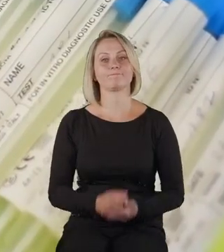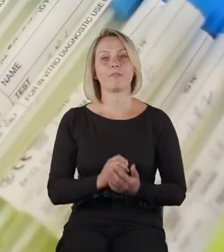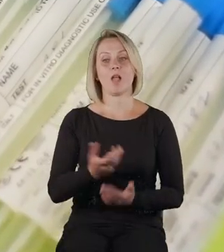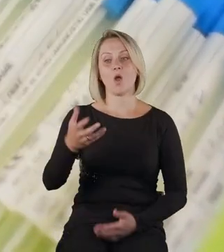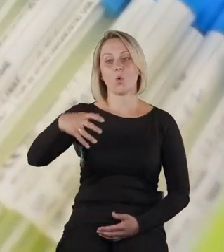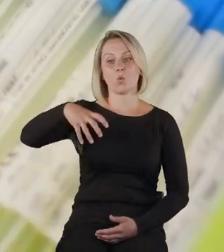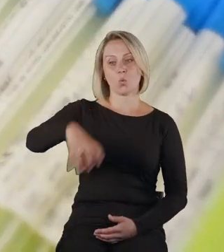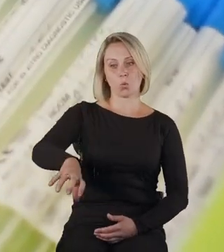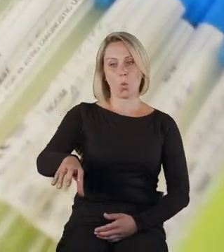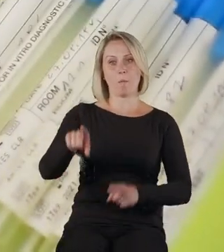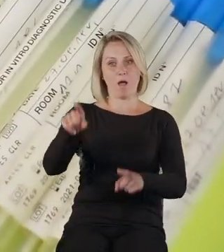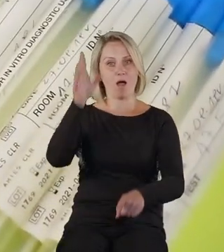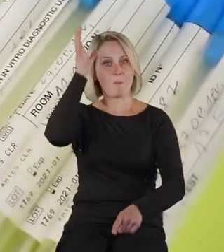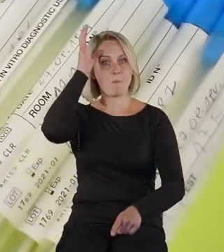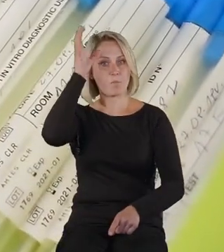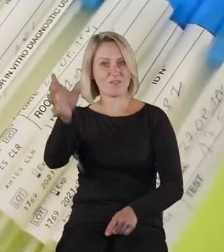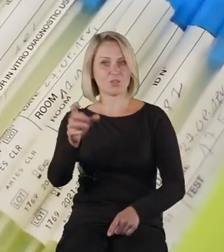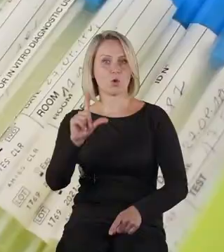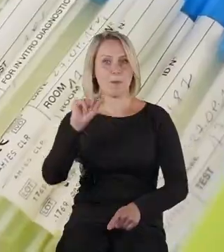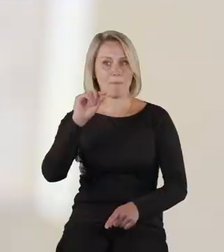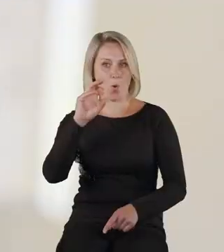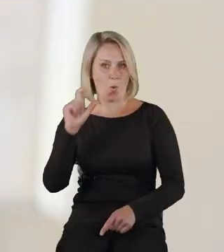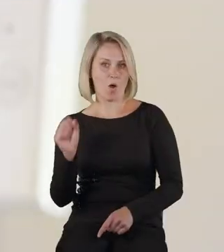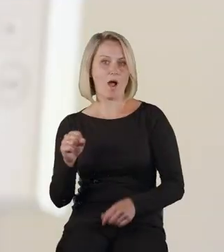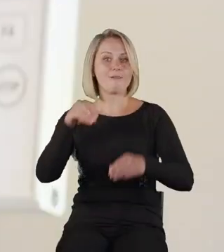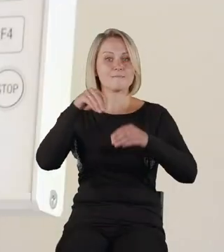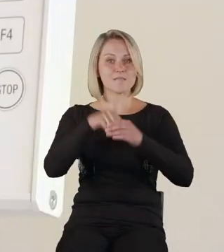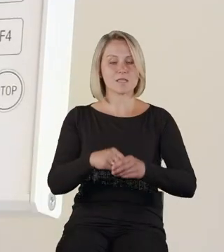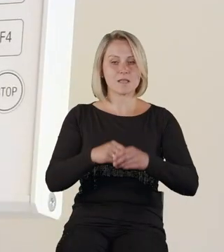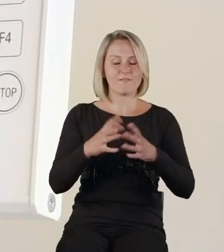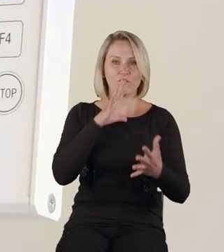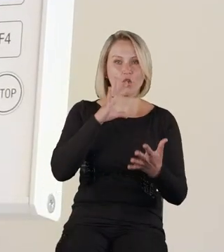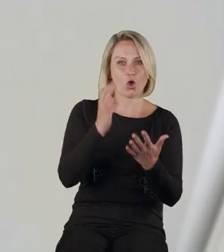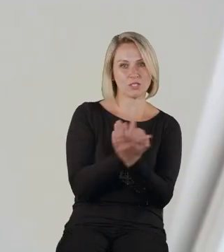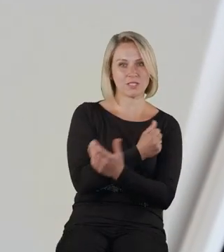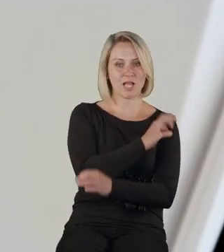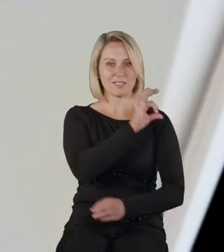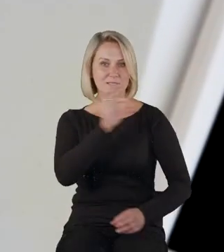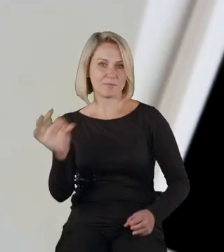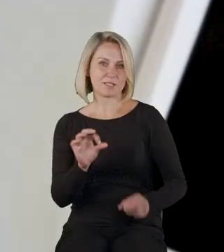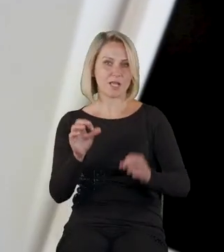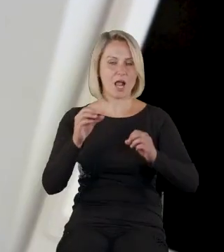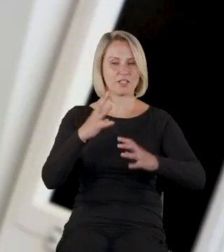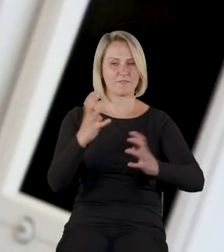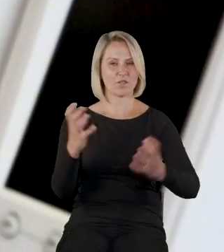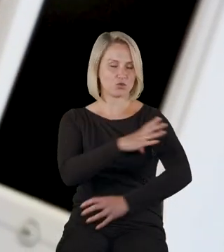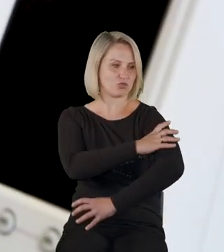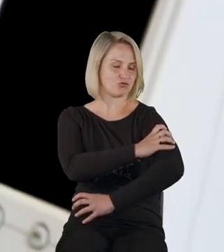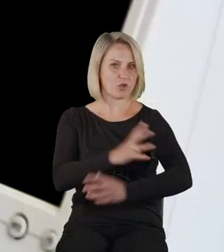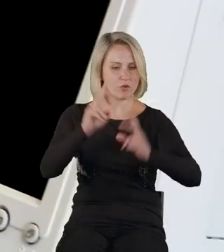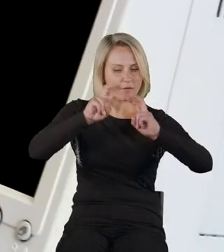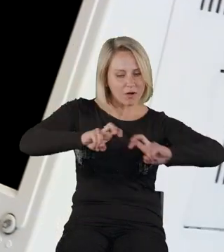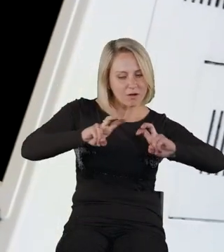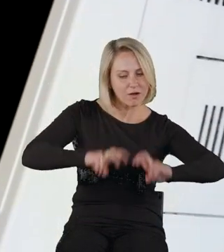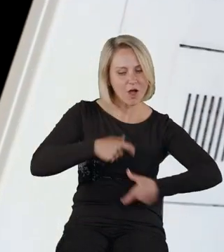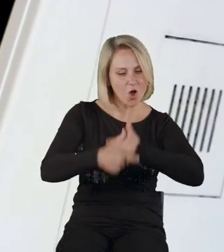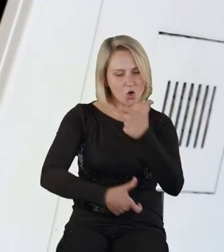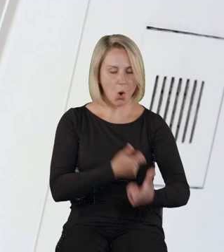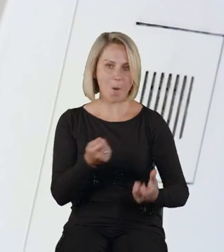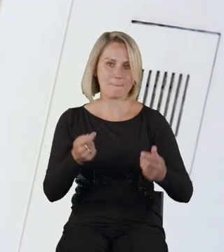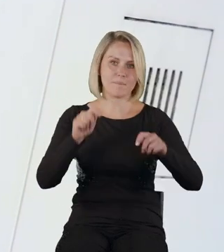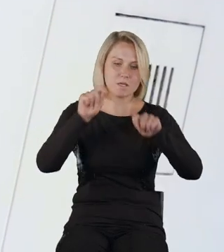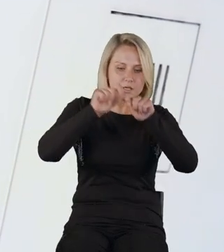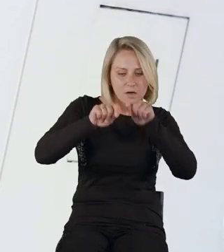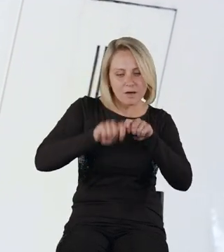Grupa badawcza profesora Mariana Palucha z wykorzystaniem nanoreaktorów i układów wysokociśnieniowych otrzymuje i